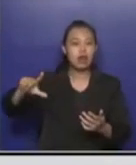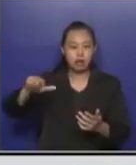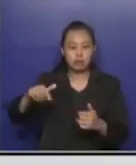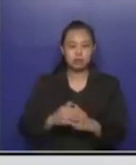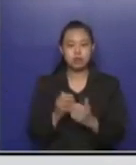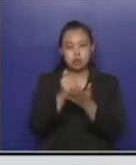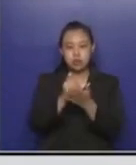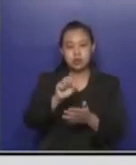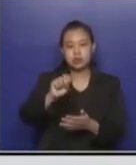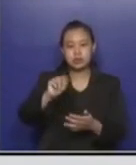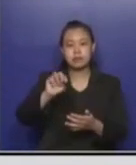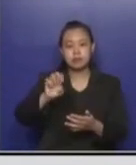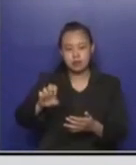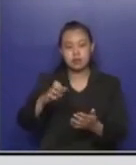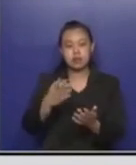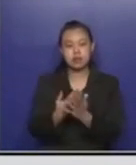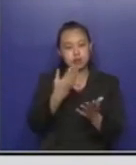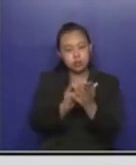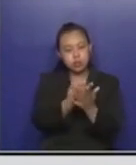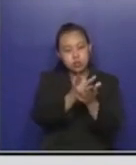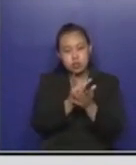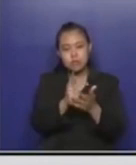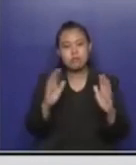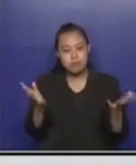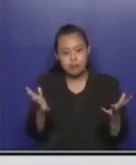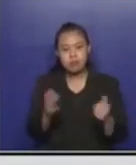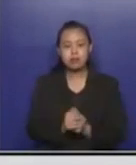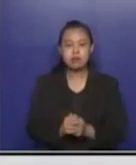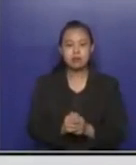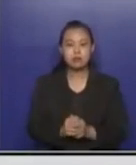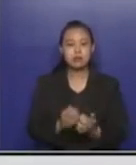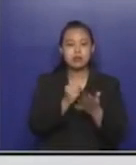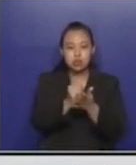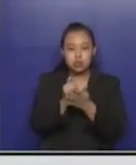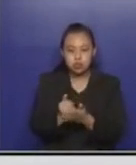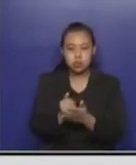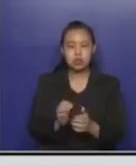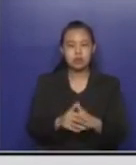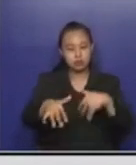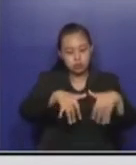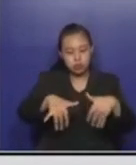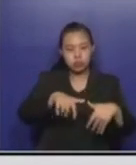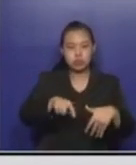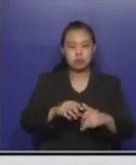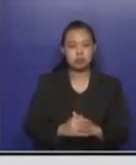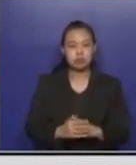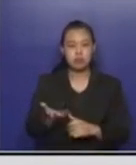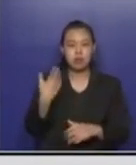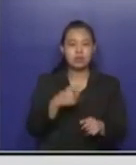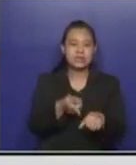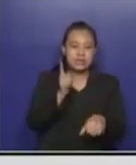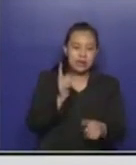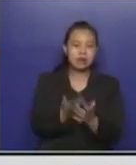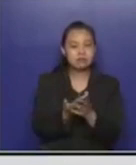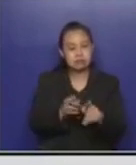จะช่วย SME ที่ไม่มีวงเงินกับแบงค์หรือ 10,000 ล้านที่ท่านบอกว่าจะช่วยวิสาหกิจชุมชนนั้นก็ช้ามาก